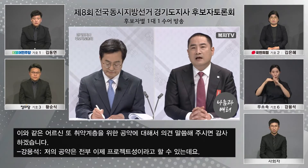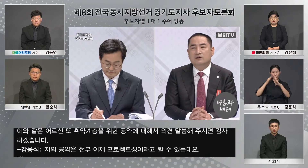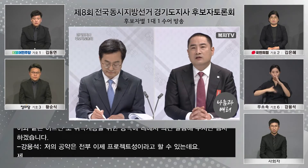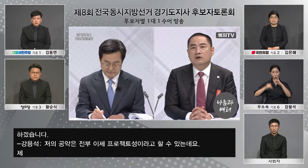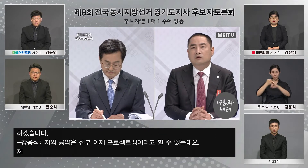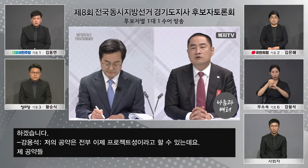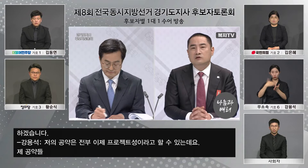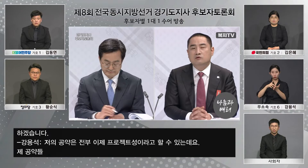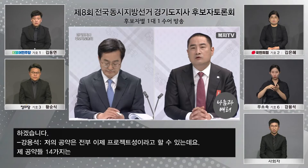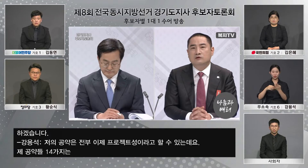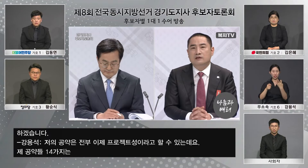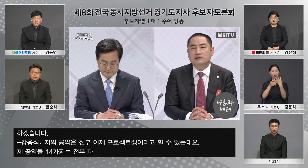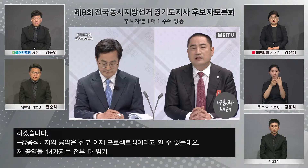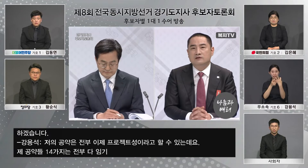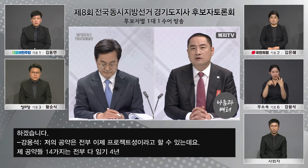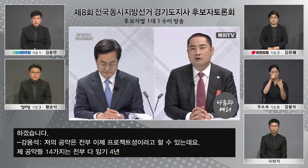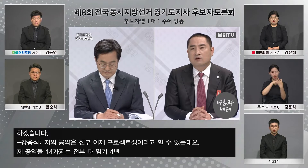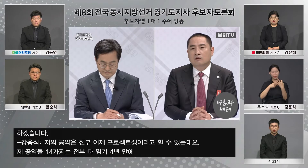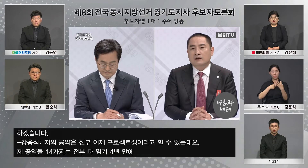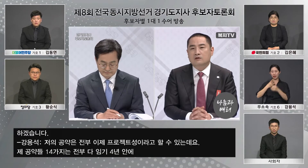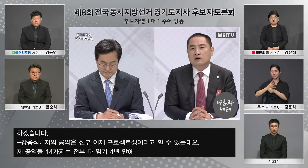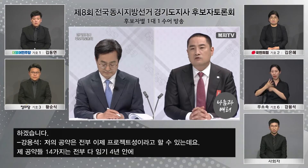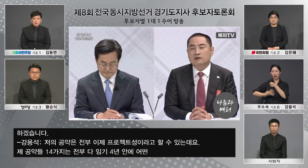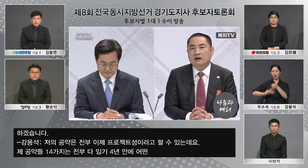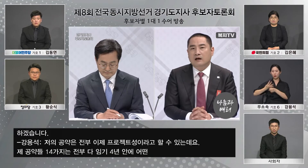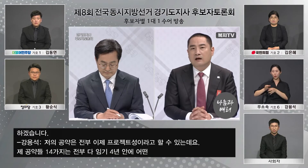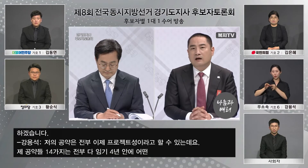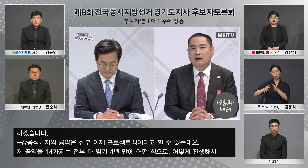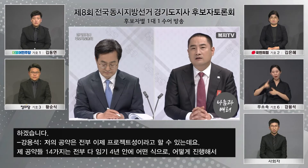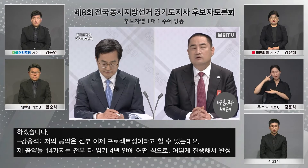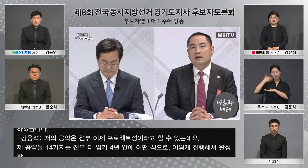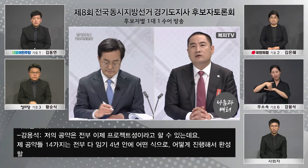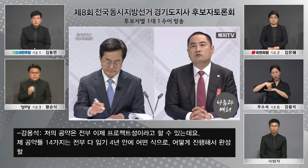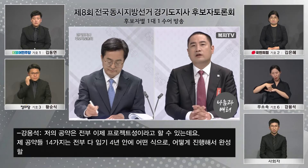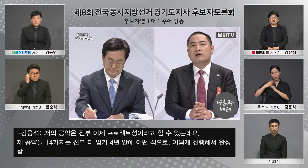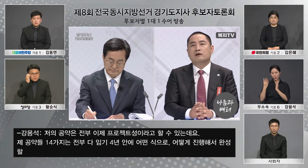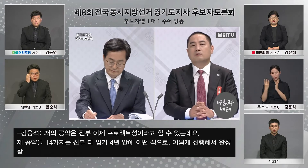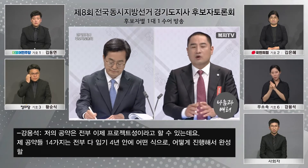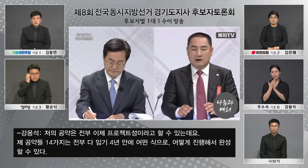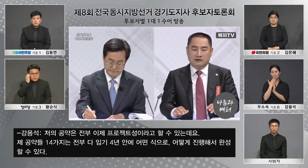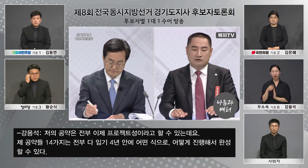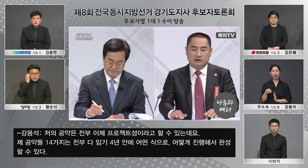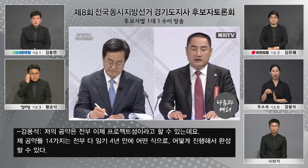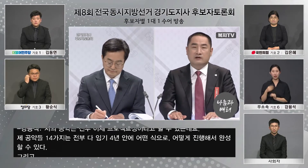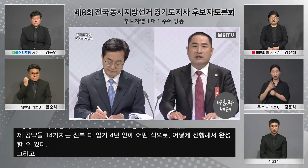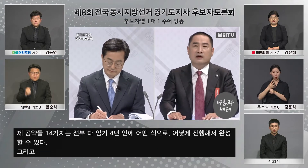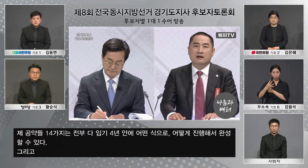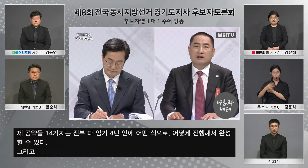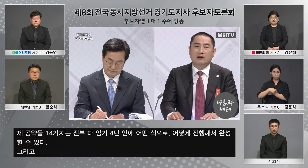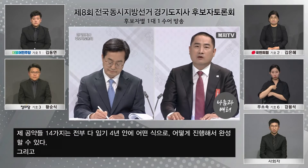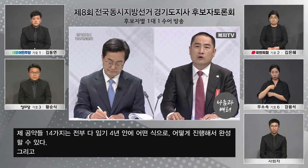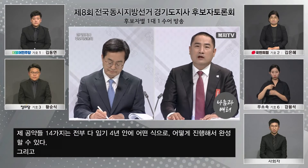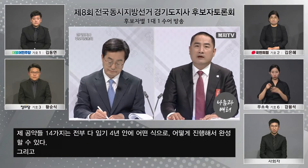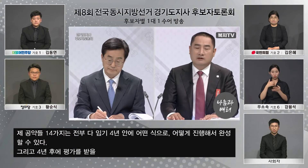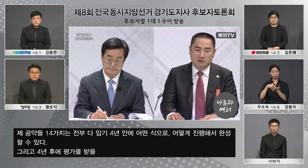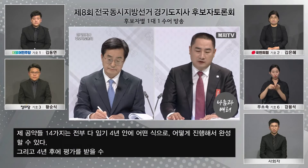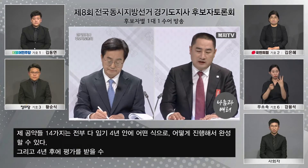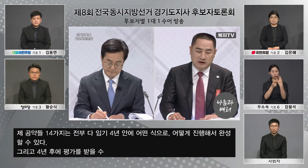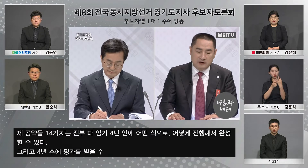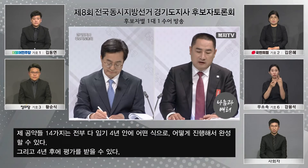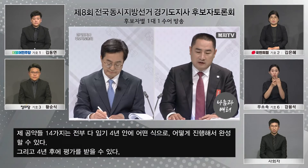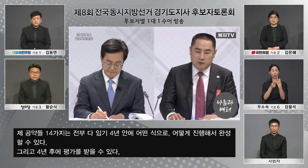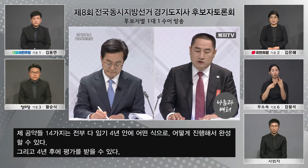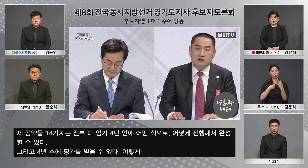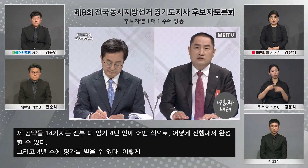임기 4년 안에 어떤 식으로 어떻게 진행해서 완성할 수 있다. 그리고 4년 후에 평가받을 수 있다. 이렇게 공약을 만든